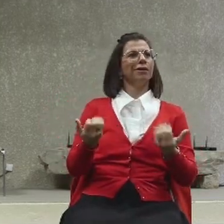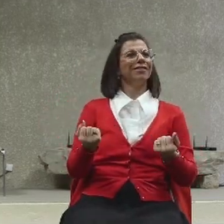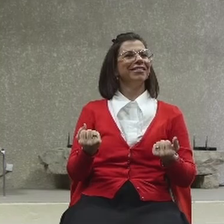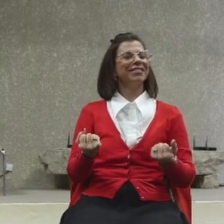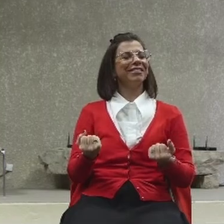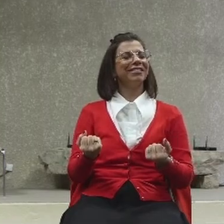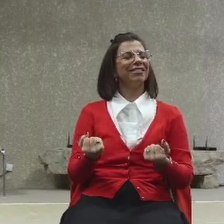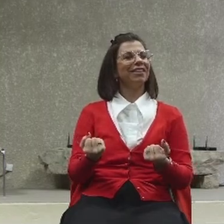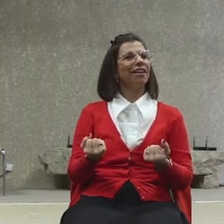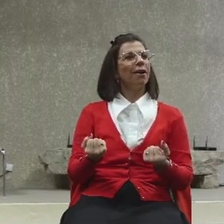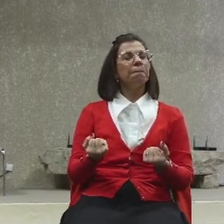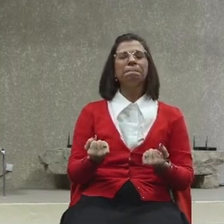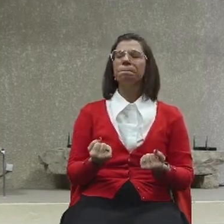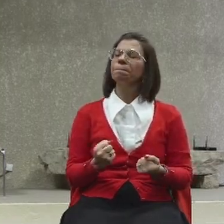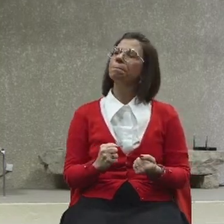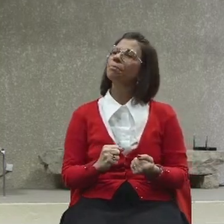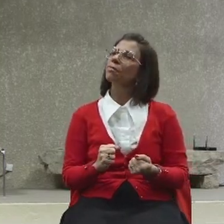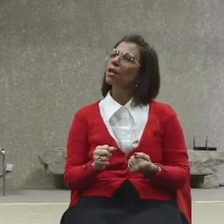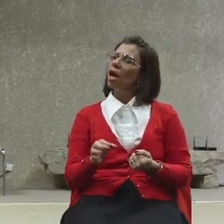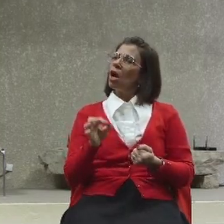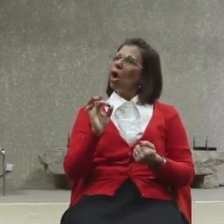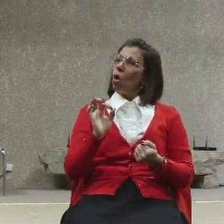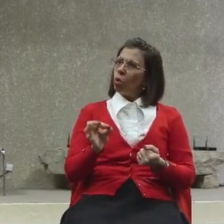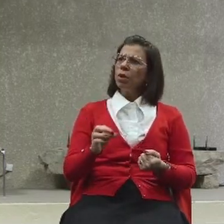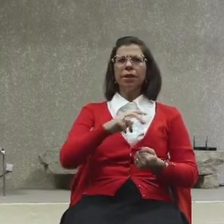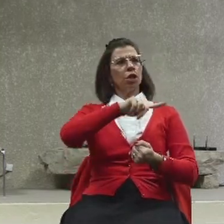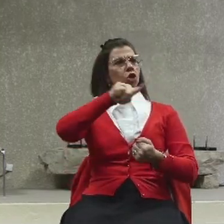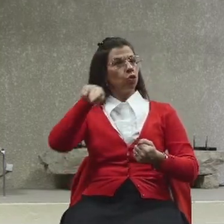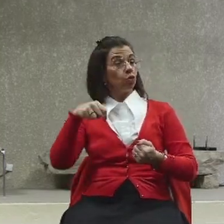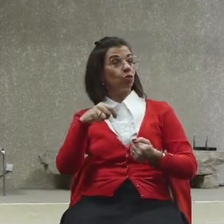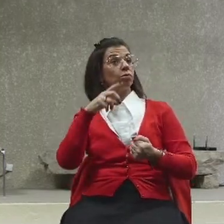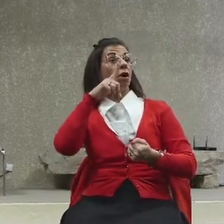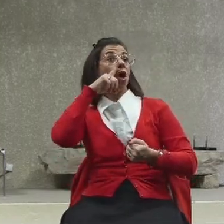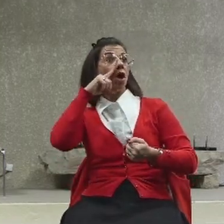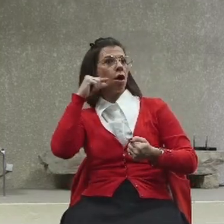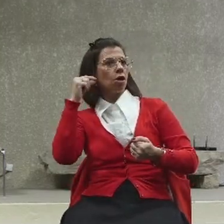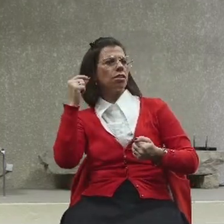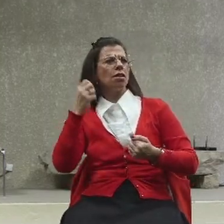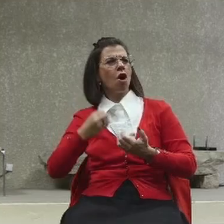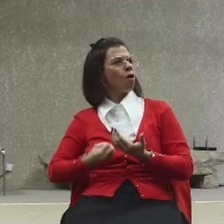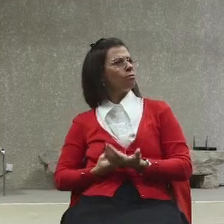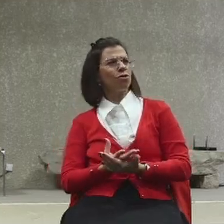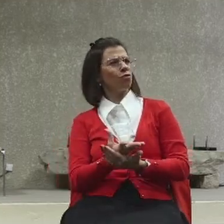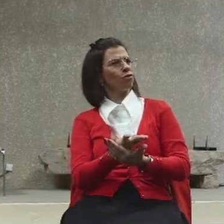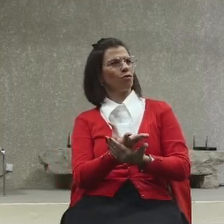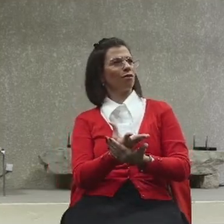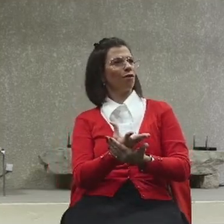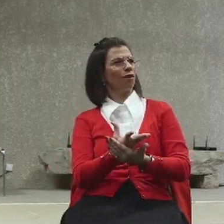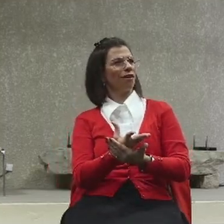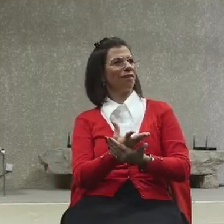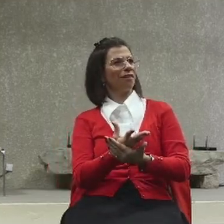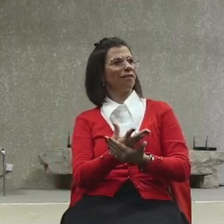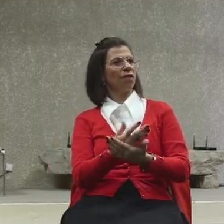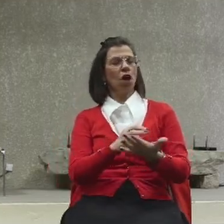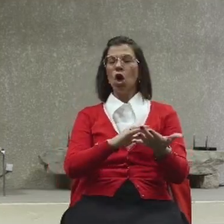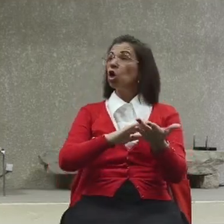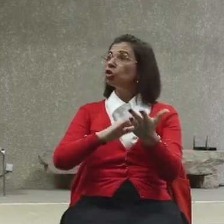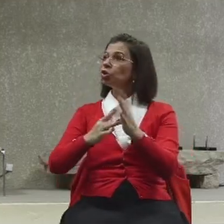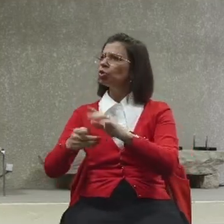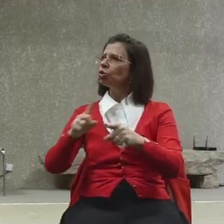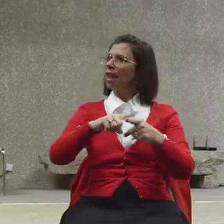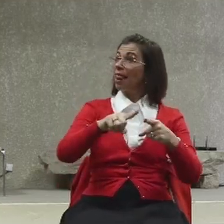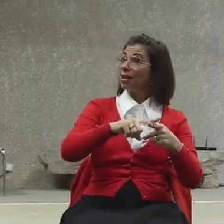suivre Jésus. Et cela se fait. Et c'est dans la mesure où je crois, je l'accepte, je